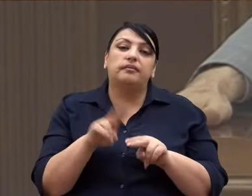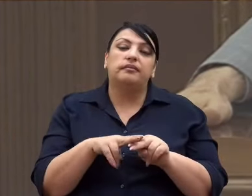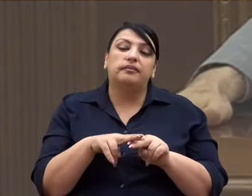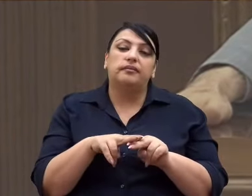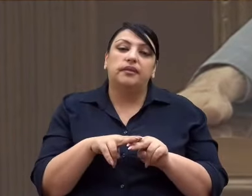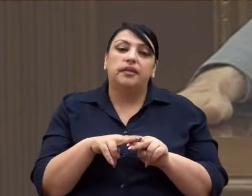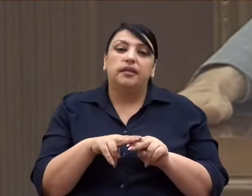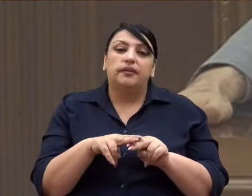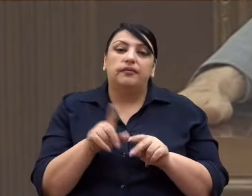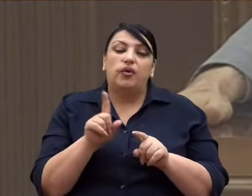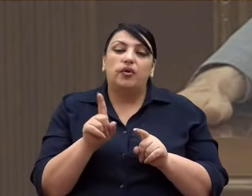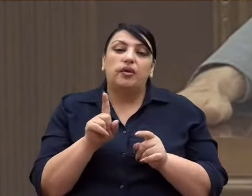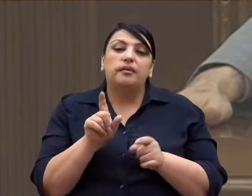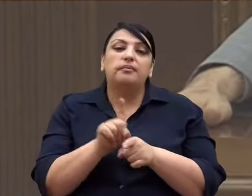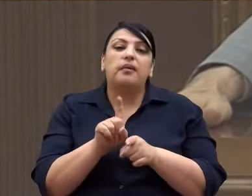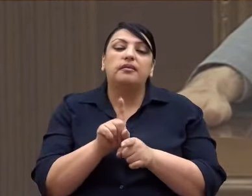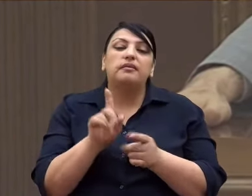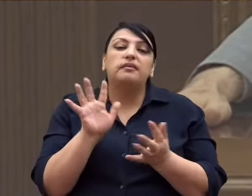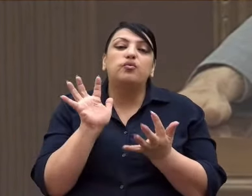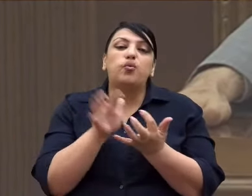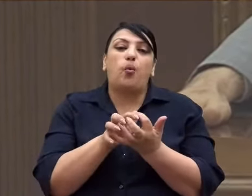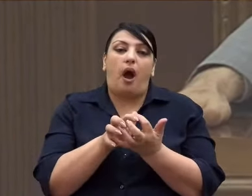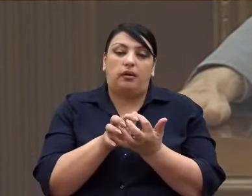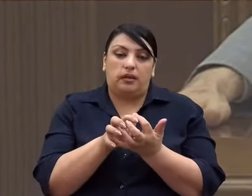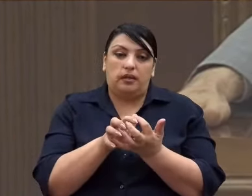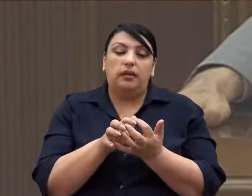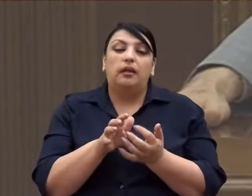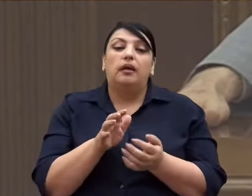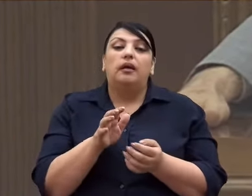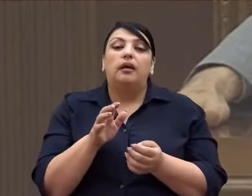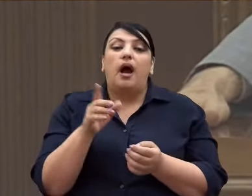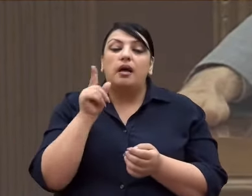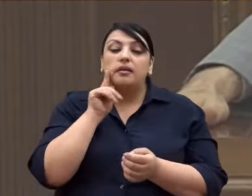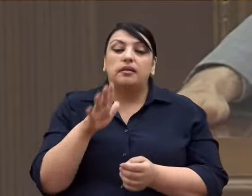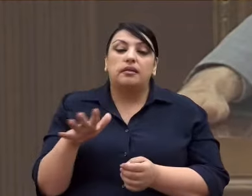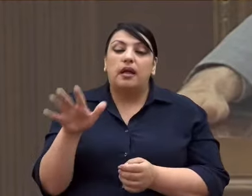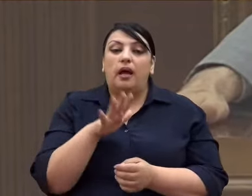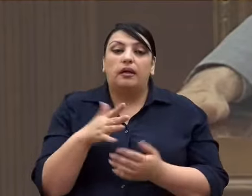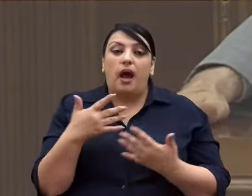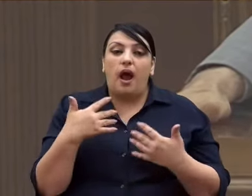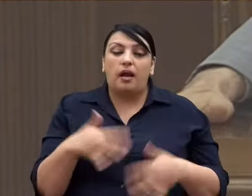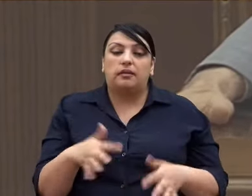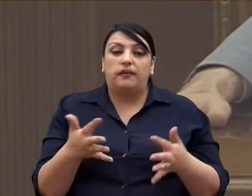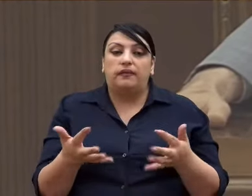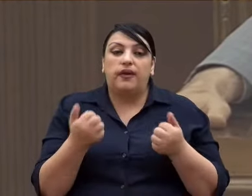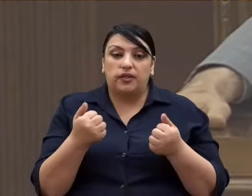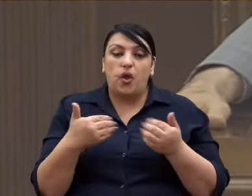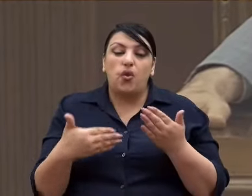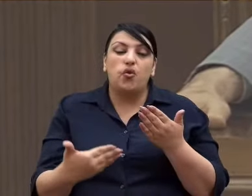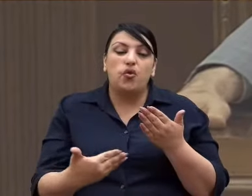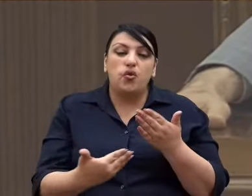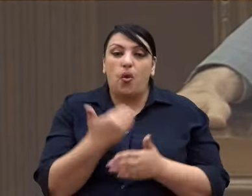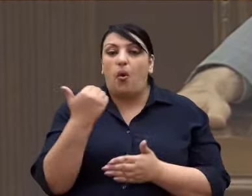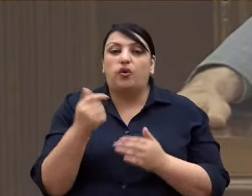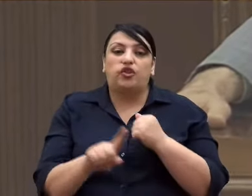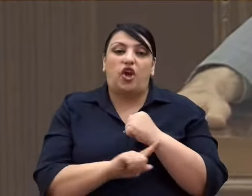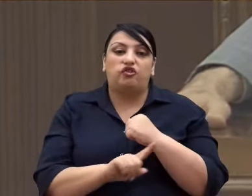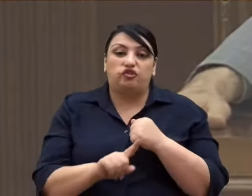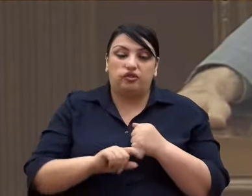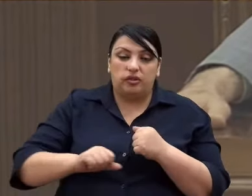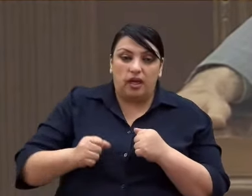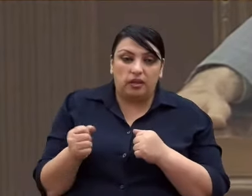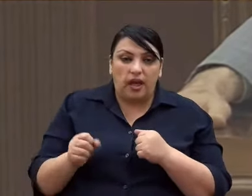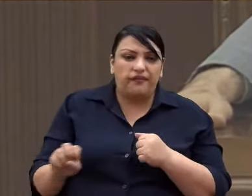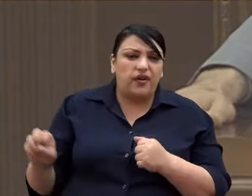այդ ծուղակից։ Հայաստանը ձեռք բերելով նոր դաշնակիցներ իդեմս Եվրամիության